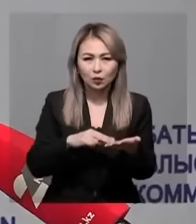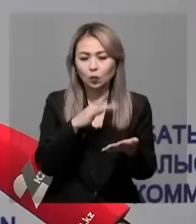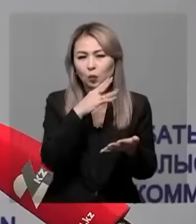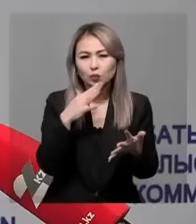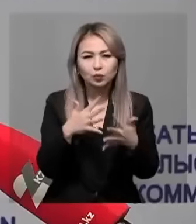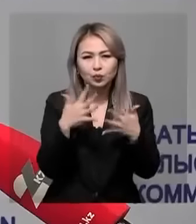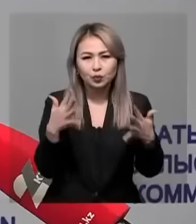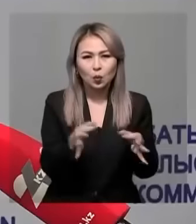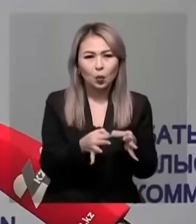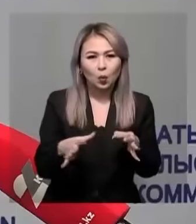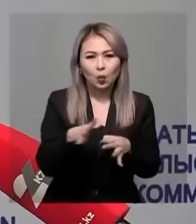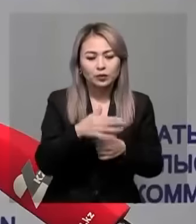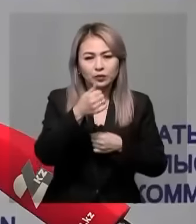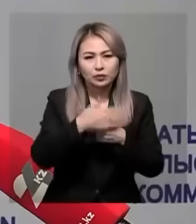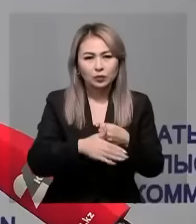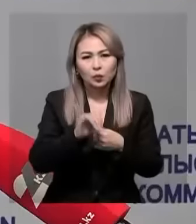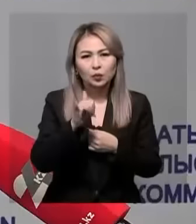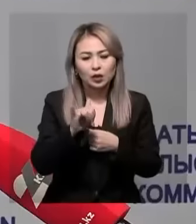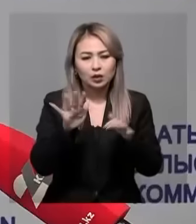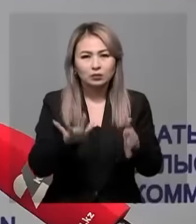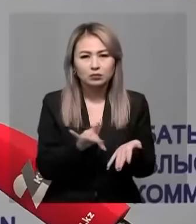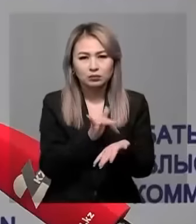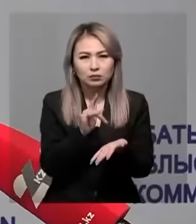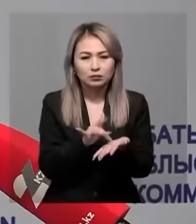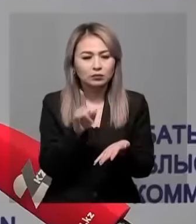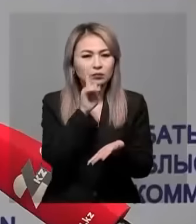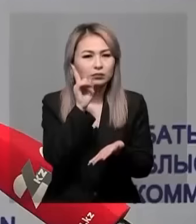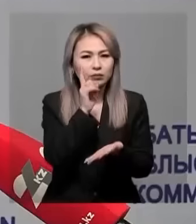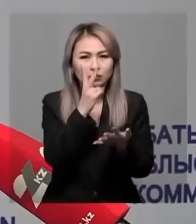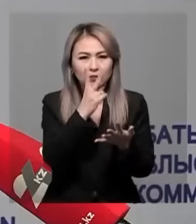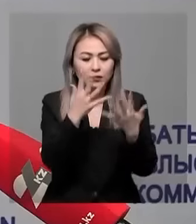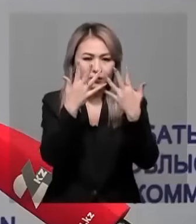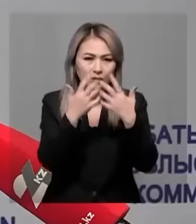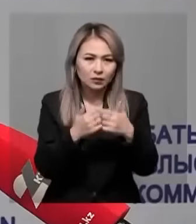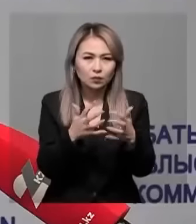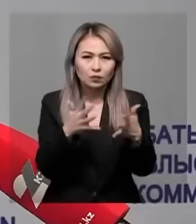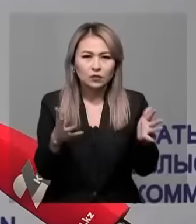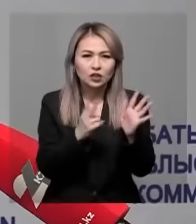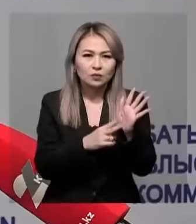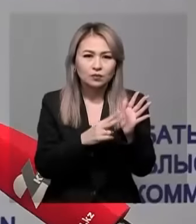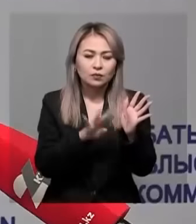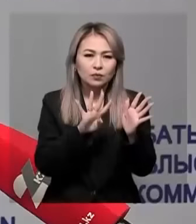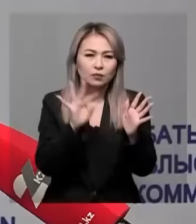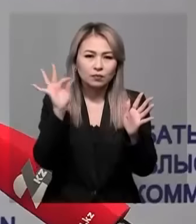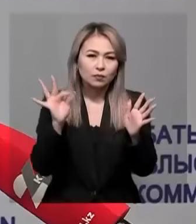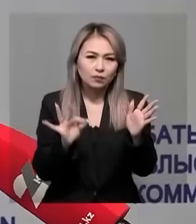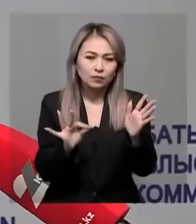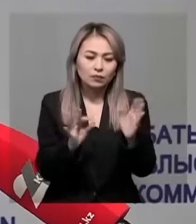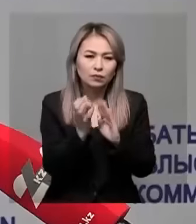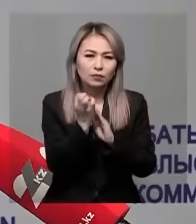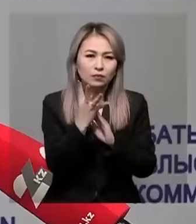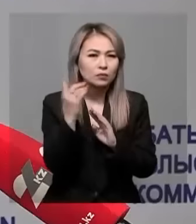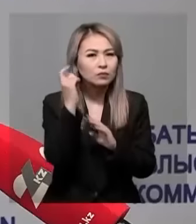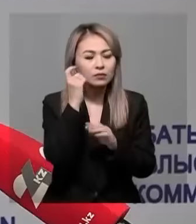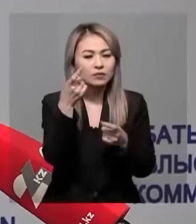бөлігі осы облыс орталығында Орал қаласында тіркелуде. Жас құрамына келетін болсақ, аурушаңдық бізде 74% осы 14 жасқа